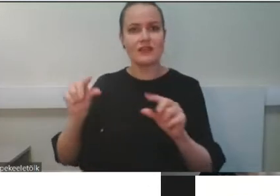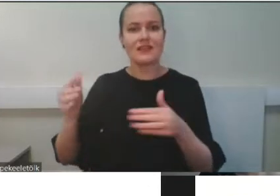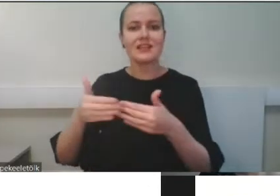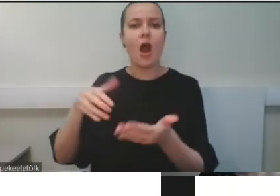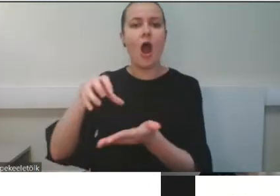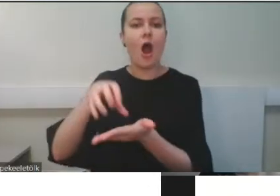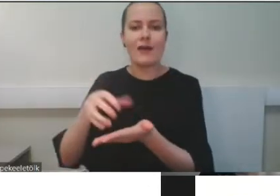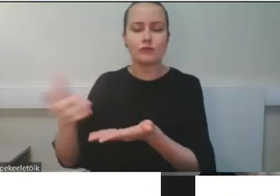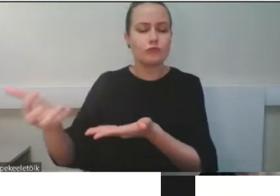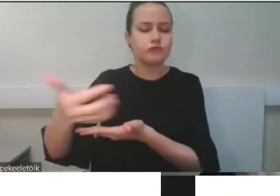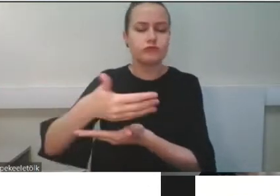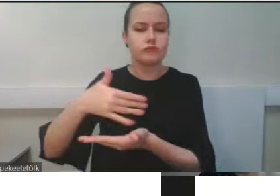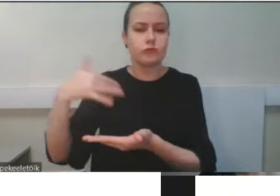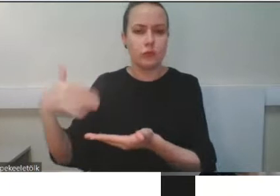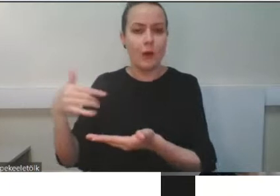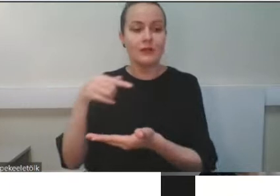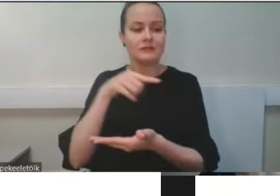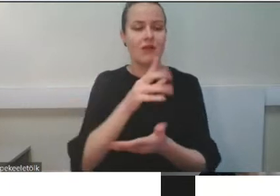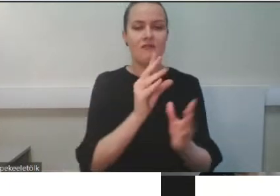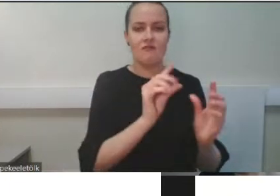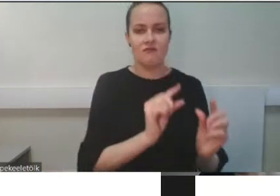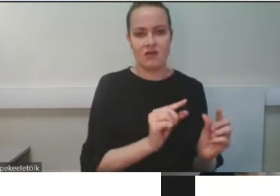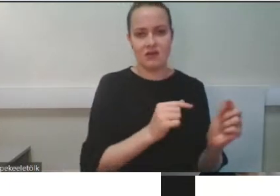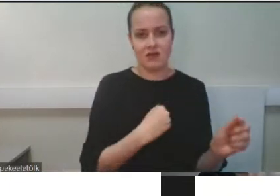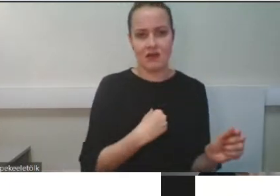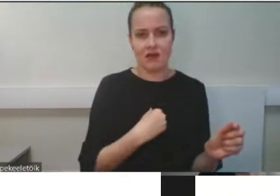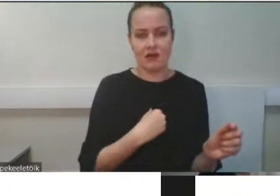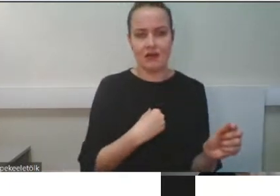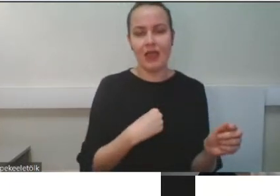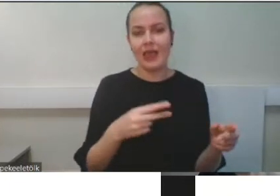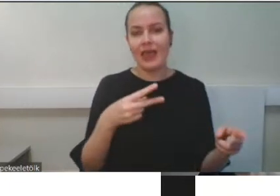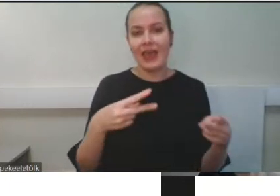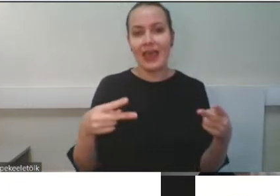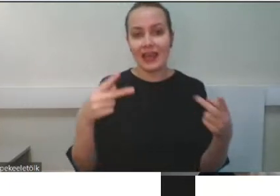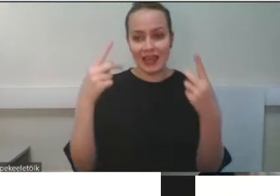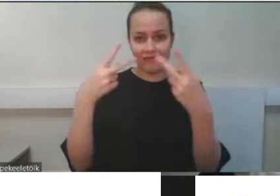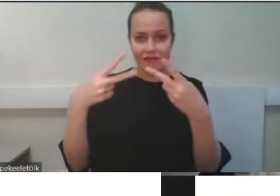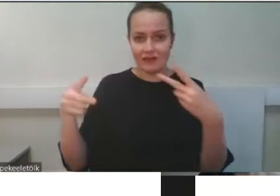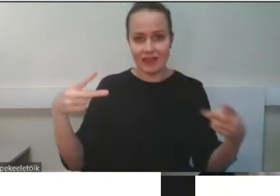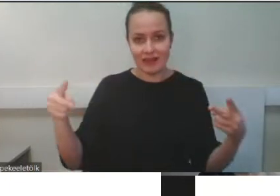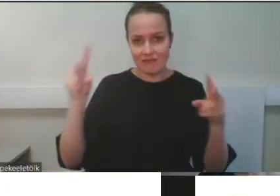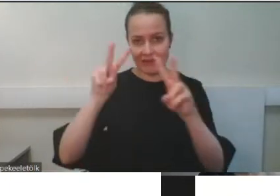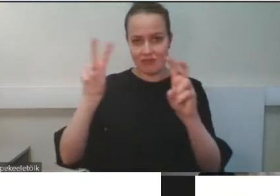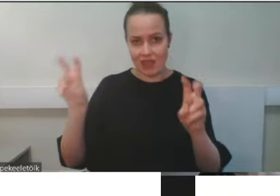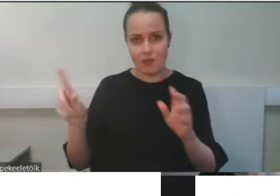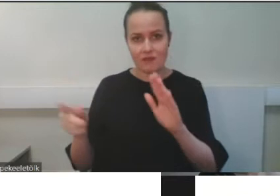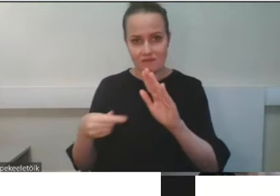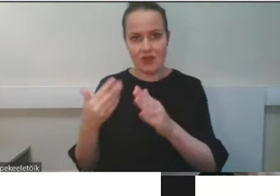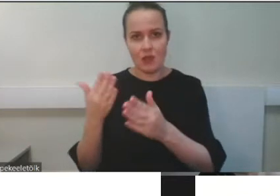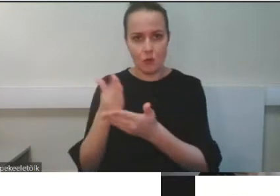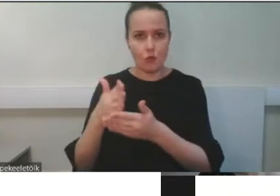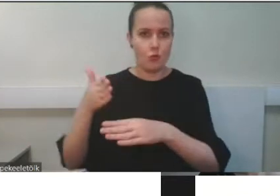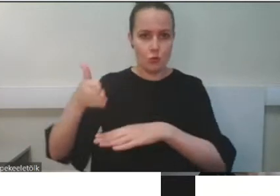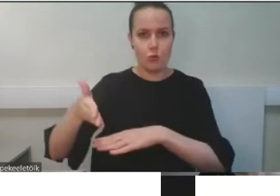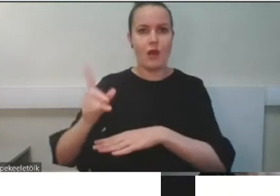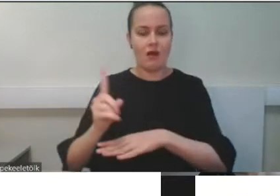osa kõikidest andmetest, mis Statistikaametis kokku on kogutud. Ja sellest, mis võimalused tegelikult neil